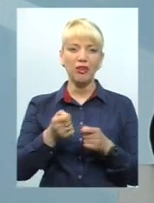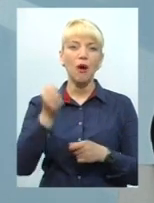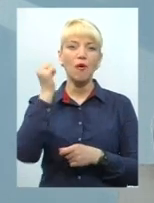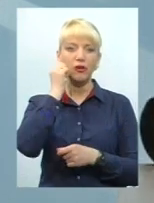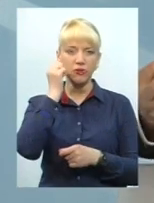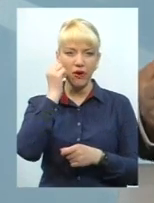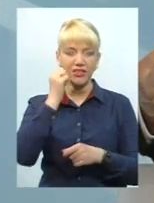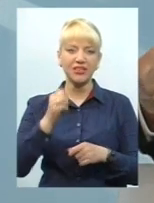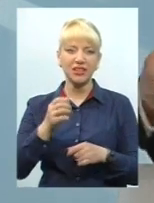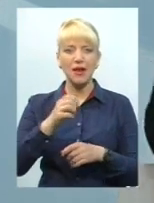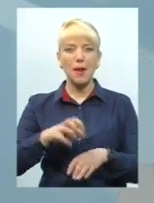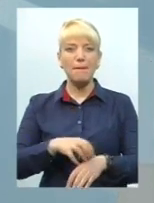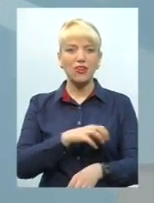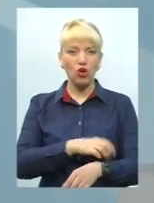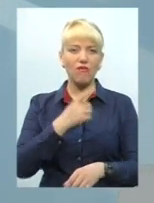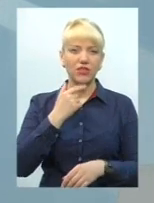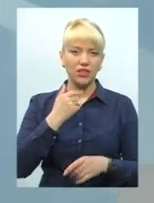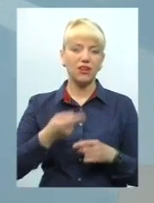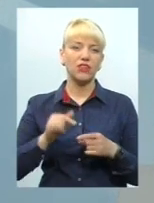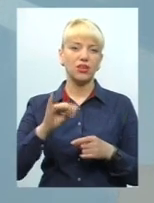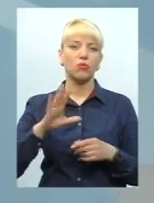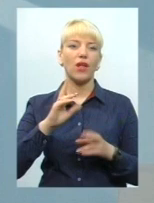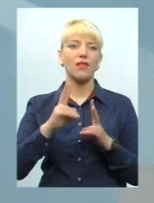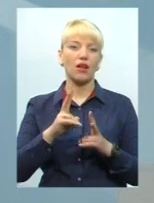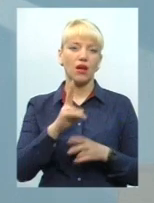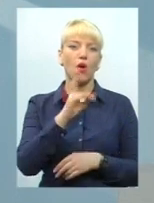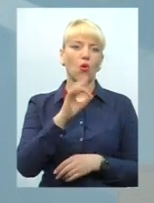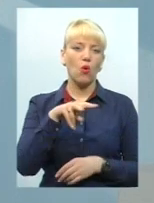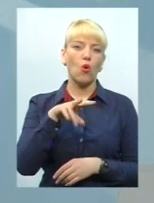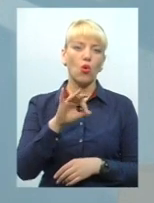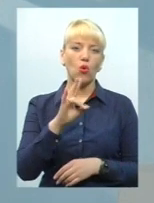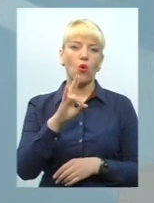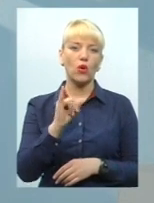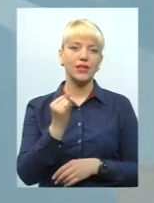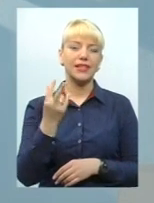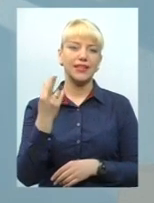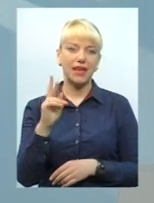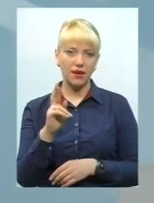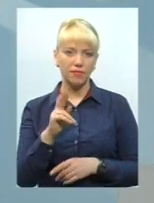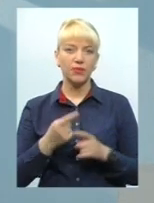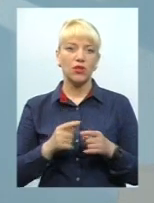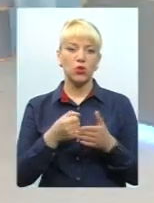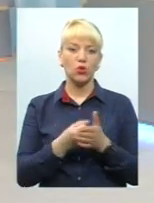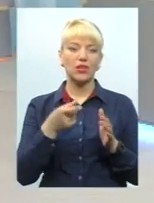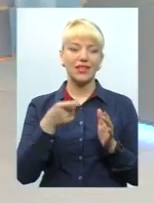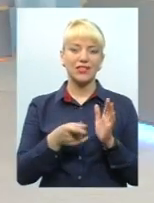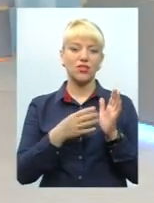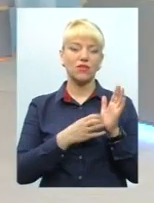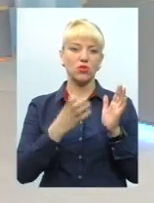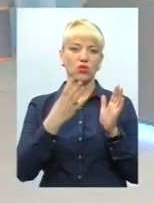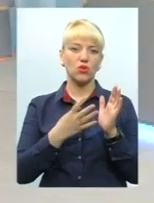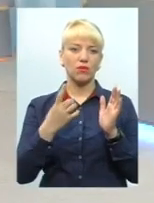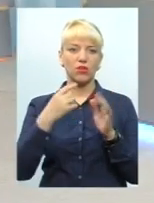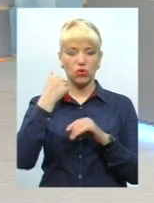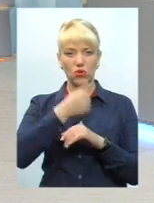і знаходилася, по суті, як колонія до 1991 року під владою